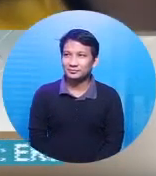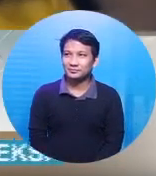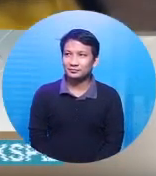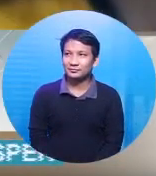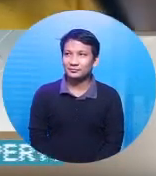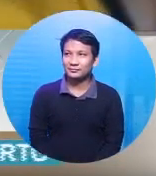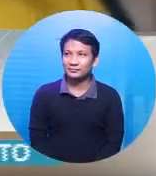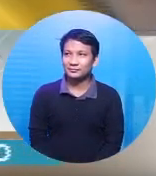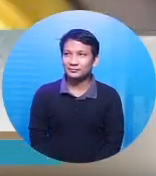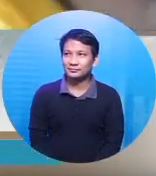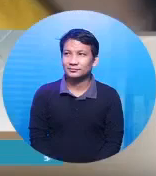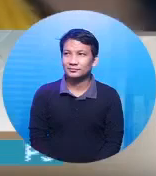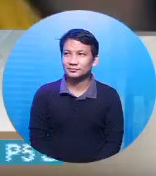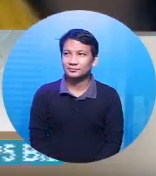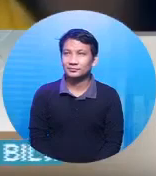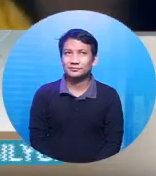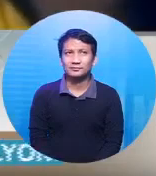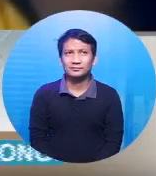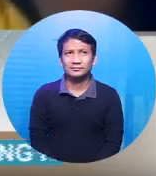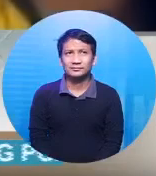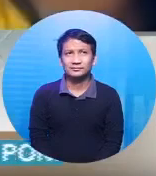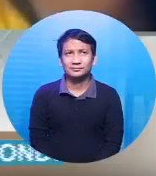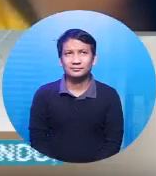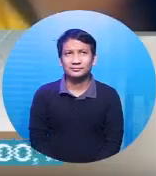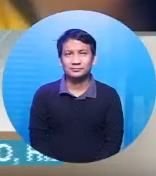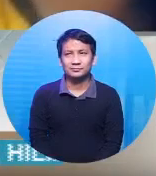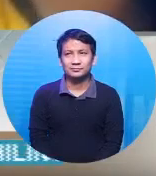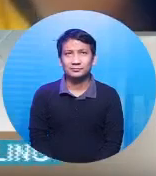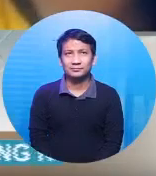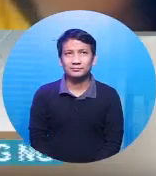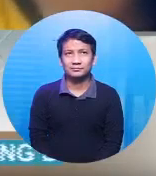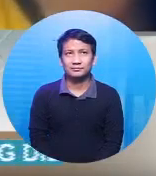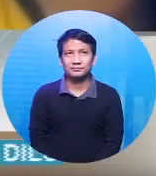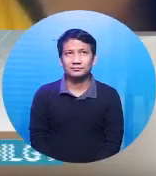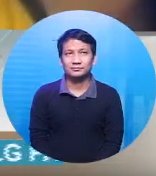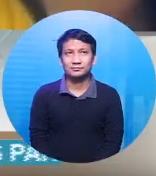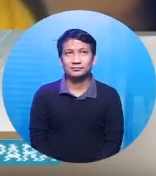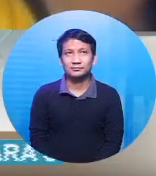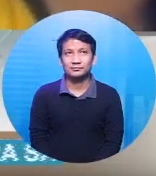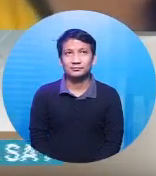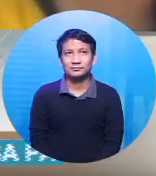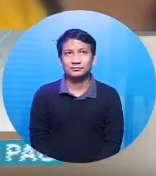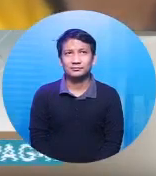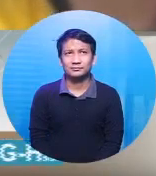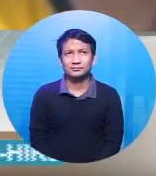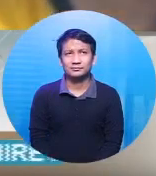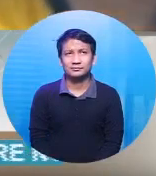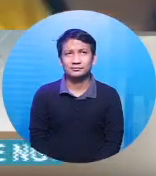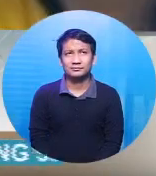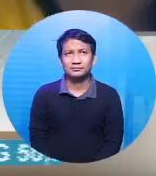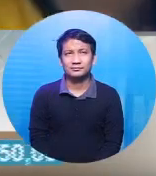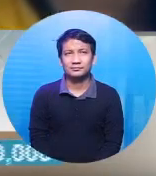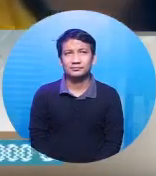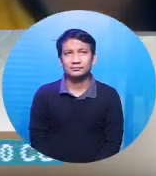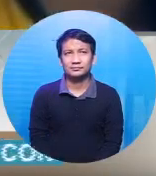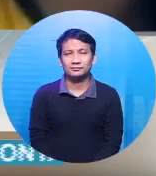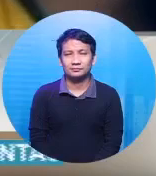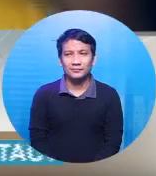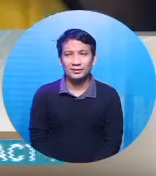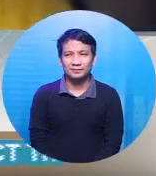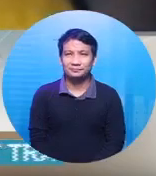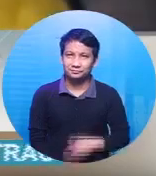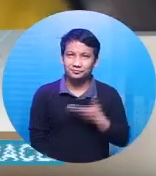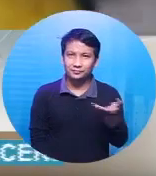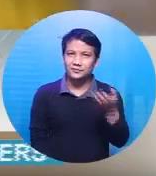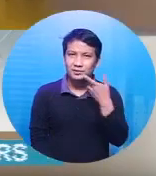Yes po sir. Out niyo muna yung audio ni Jennifer direct. Out. I mean ni Jasmine. Okay, sige. Nanay Jennifer, go